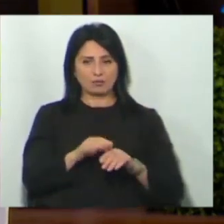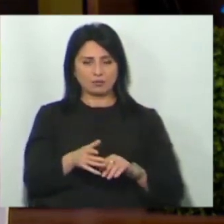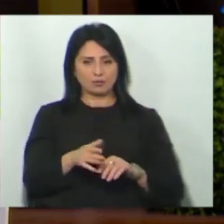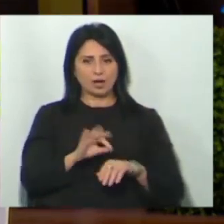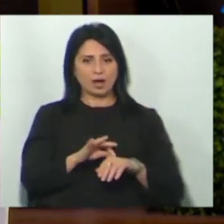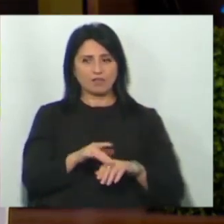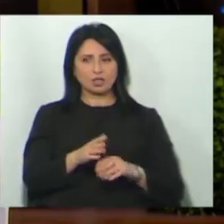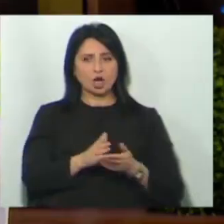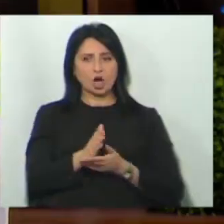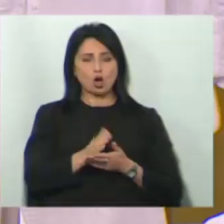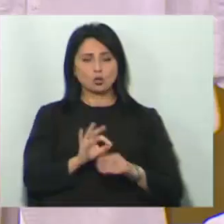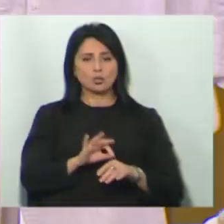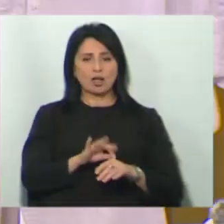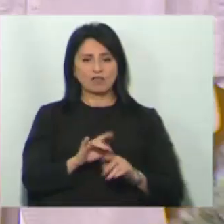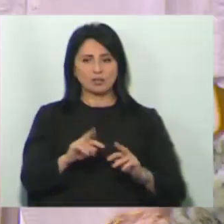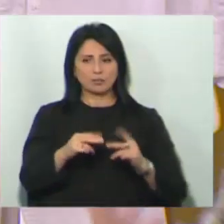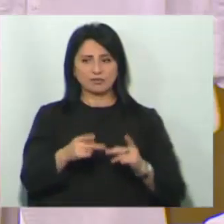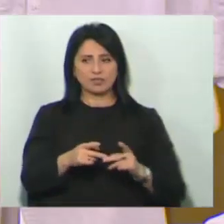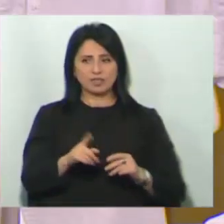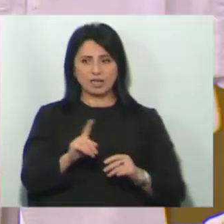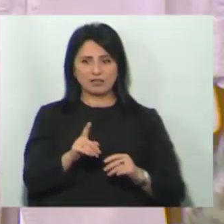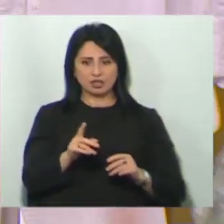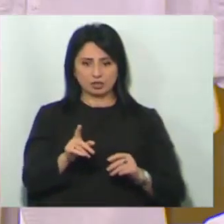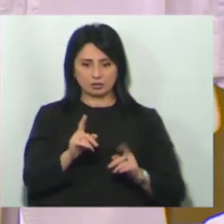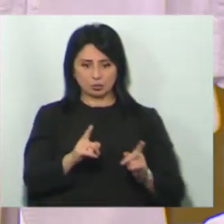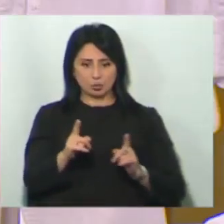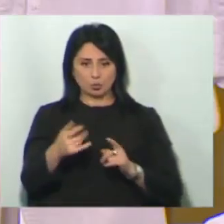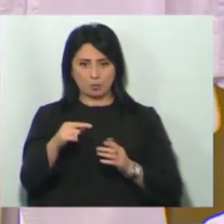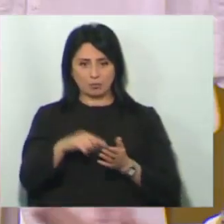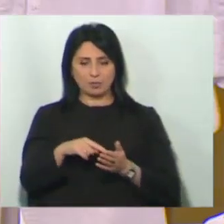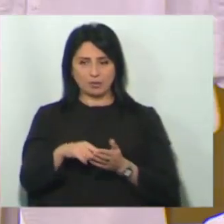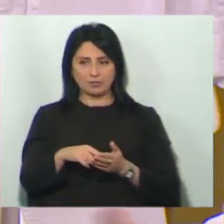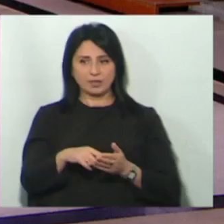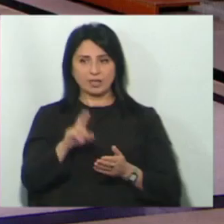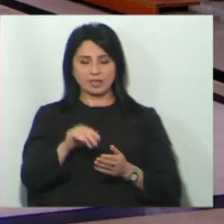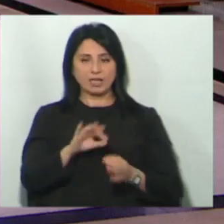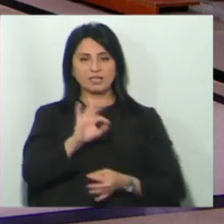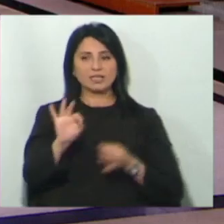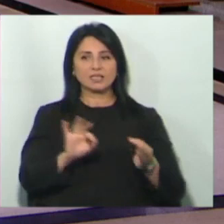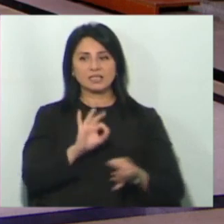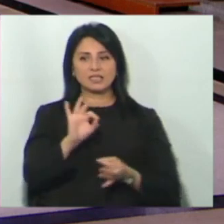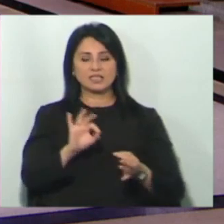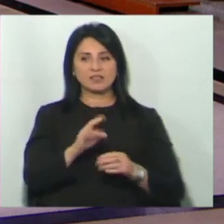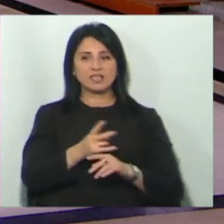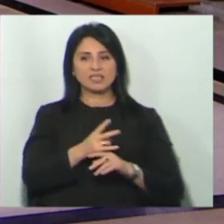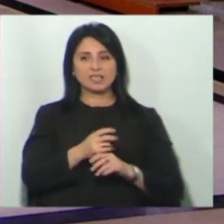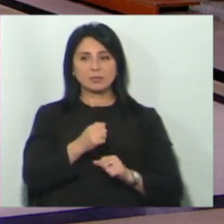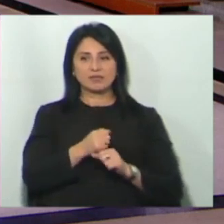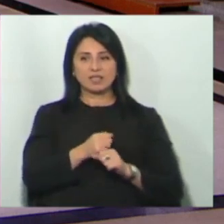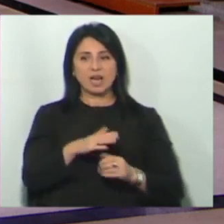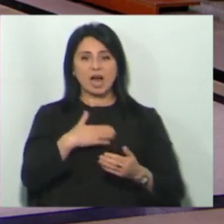ბევრი ძალიან ქრონიკული დაავადება, რომელსაც გარკვეული დოზებით უხდება და ზედმეტი ზიანს